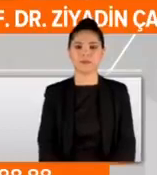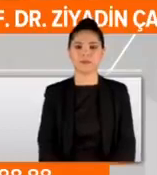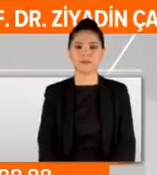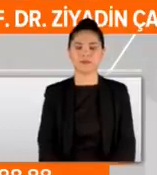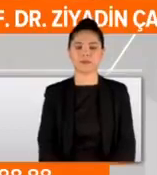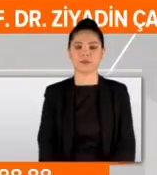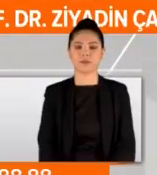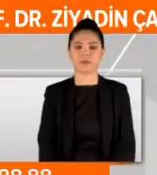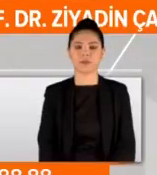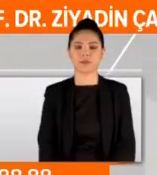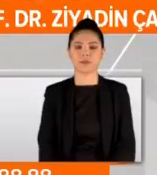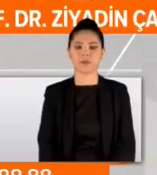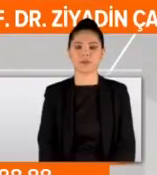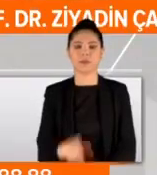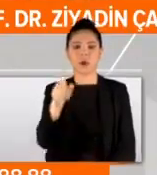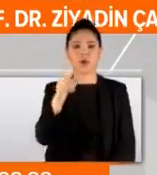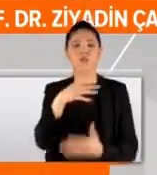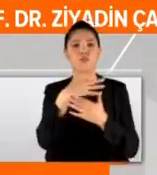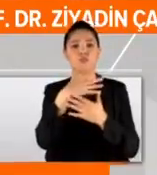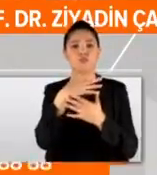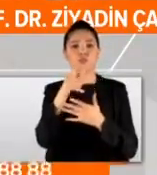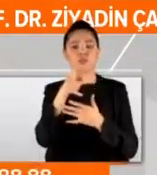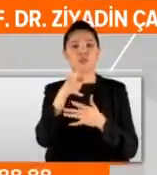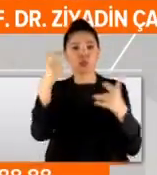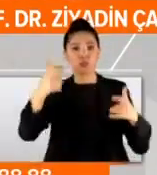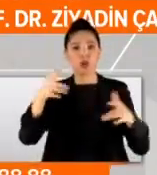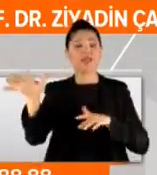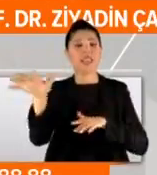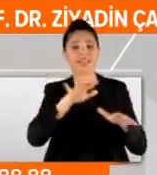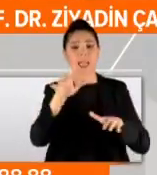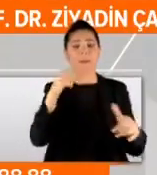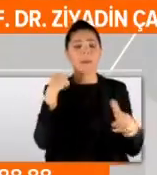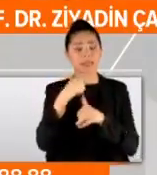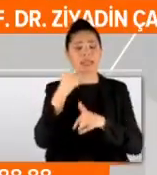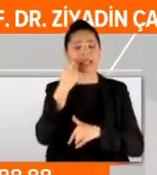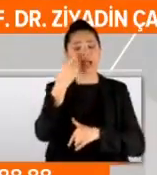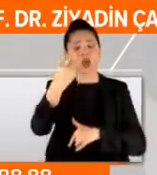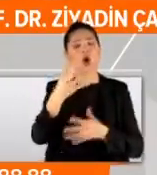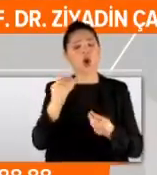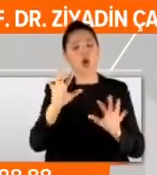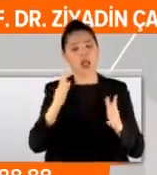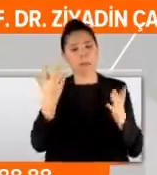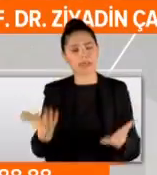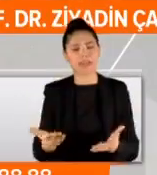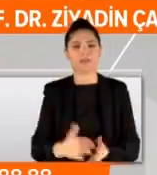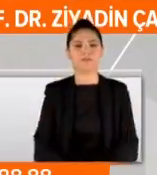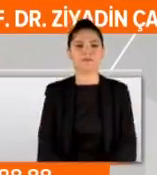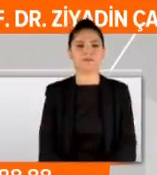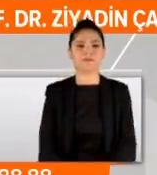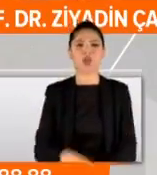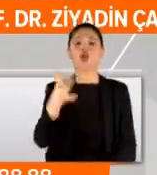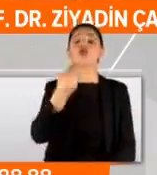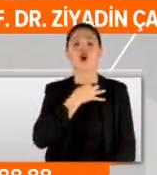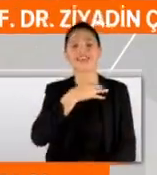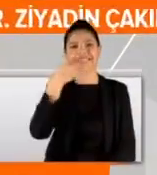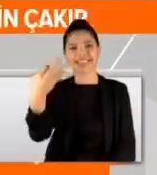Dolayısıyla yani bu büyük deprem bu bölgede çok sıklıkla karşımıza gelebilir, yaşayabiliriz. Sayın Çakır, çok